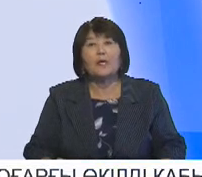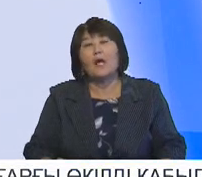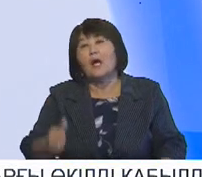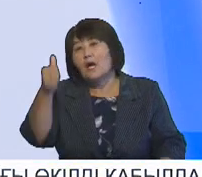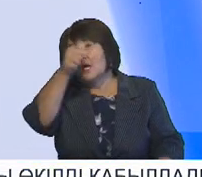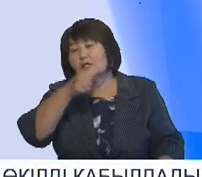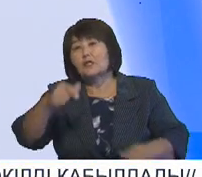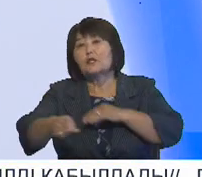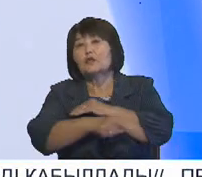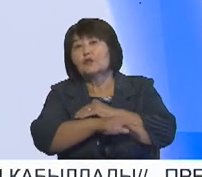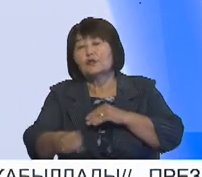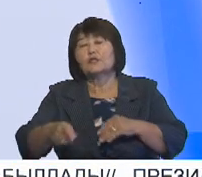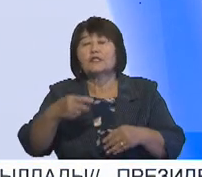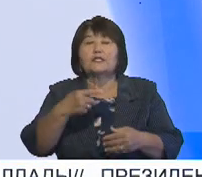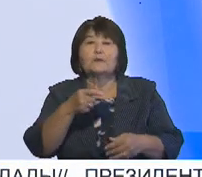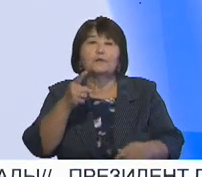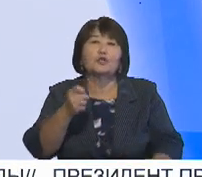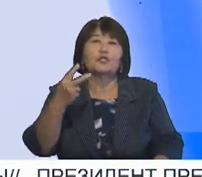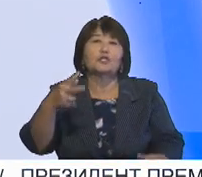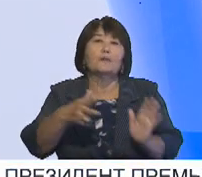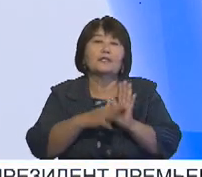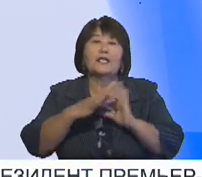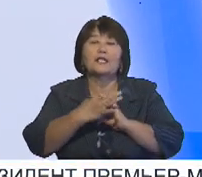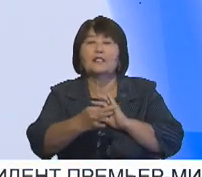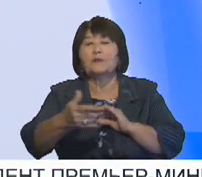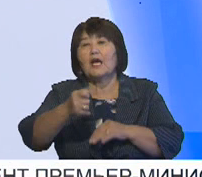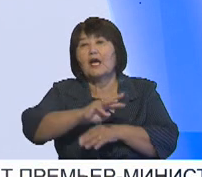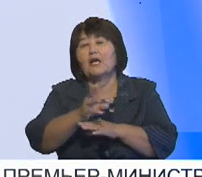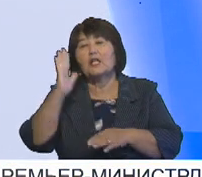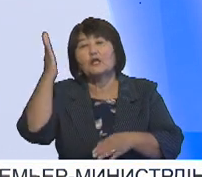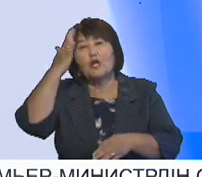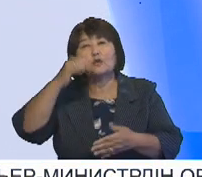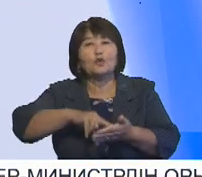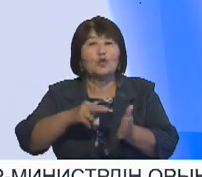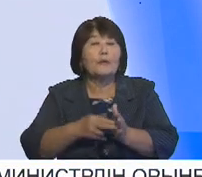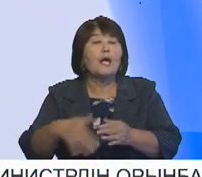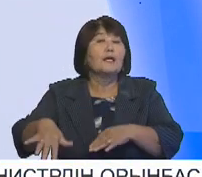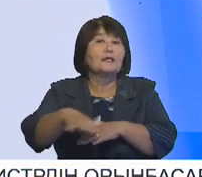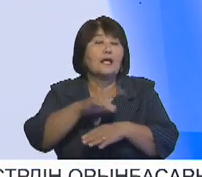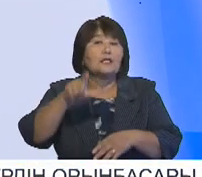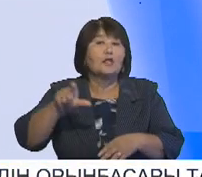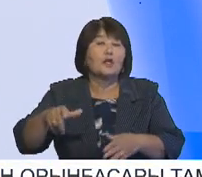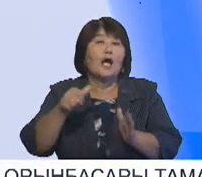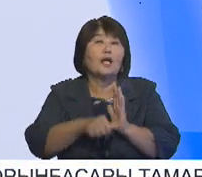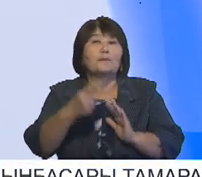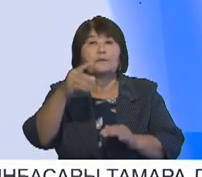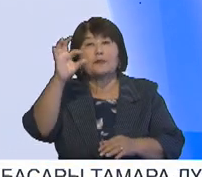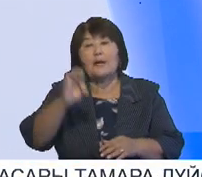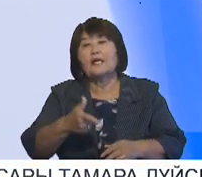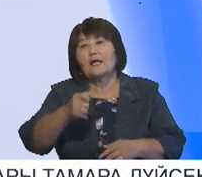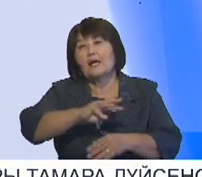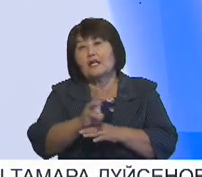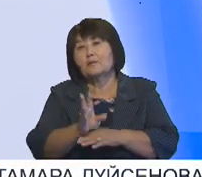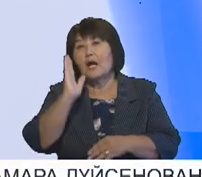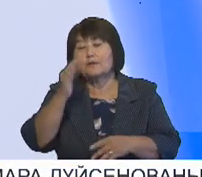Жыл соңына дейін елімізде 128 елді мекенді газдандыру жоспарланып отыр. Нәтижесінде тұрғындардың 61% көгілдір отынмен